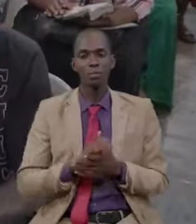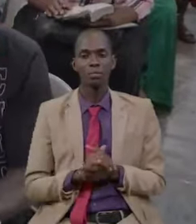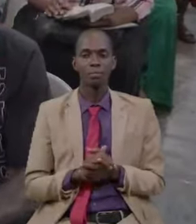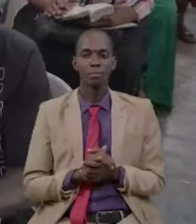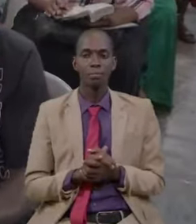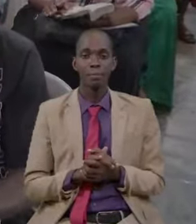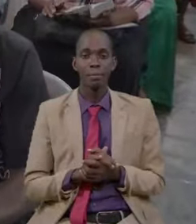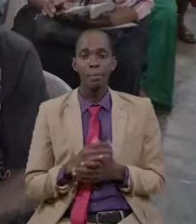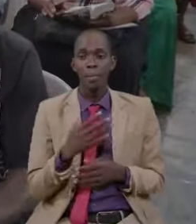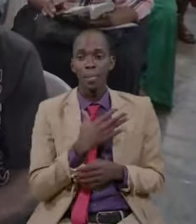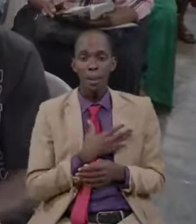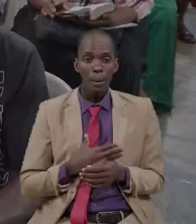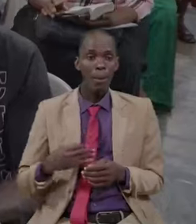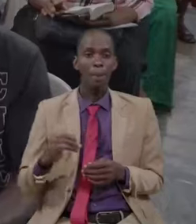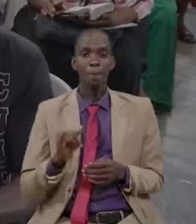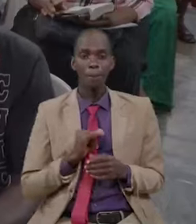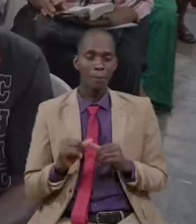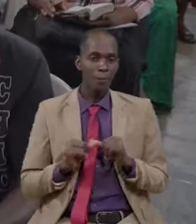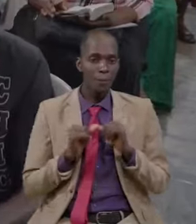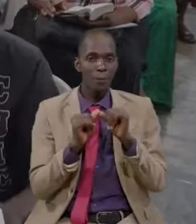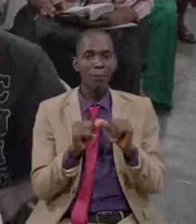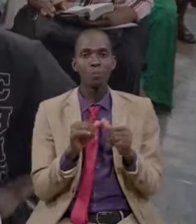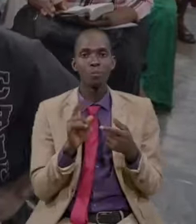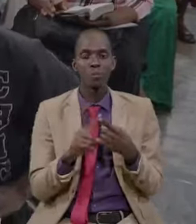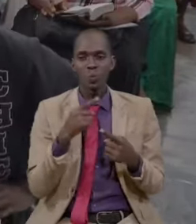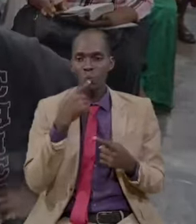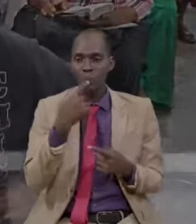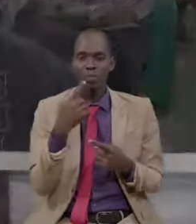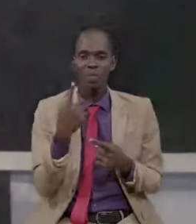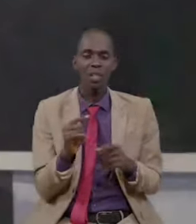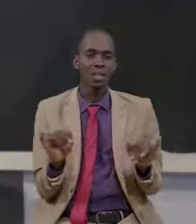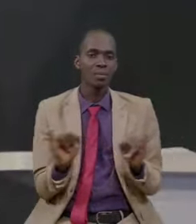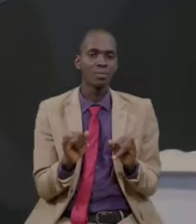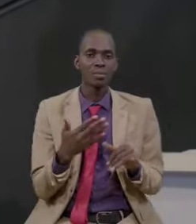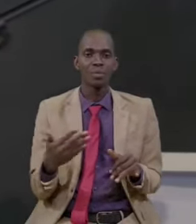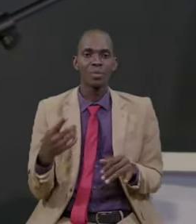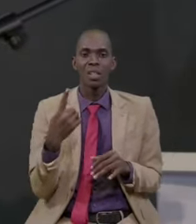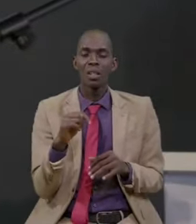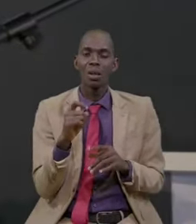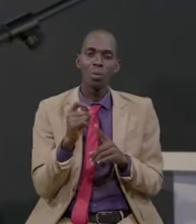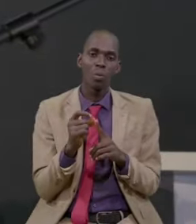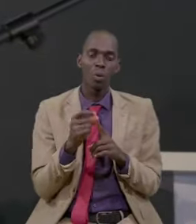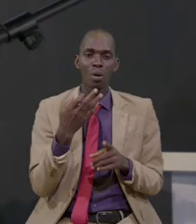Et je continue à dire la même chose. La parole de Dieu.